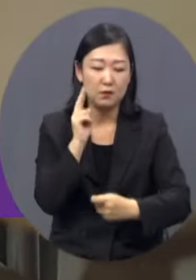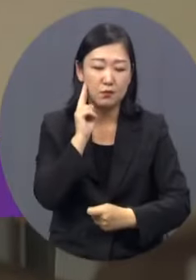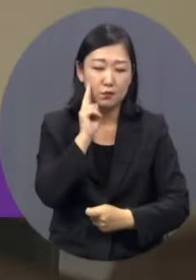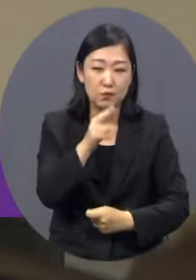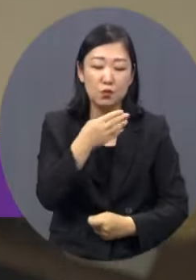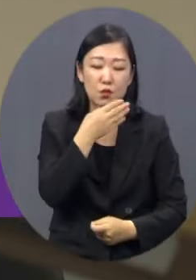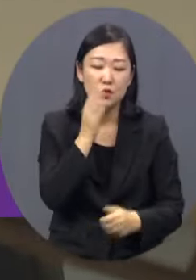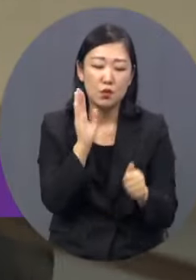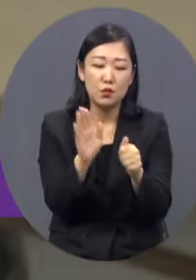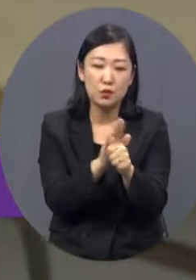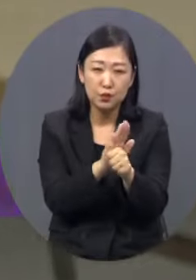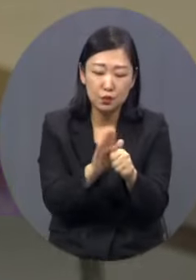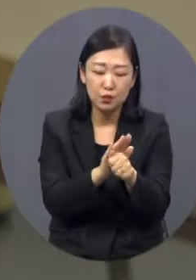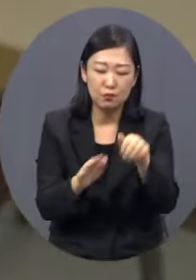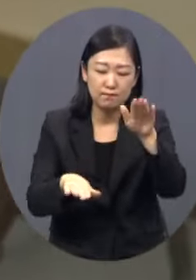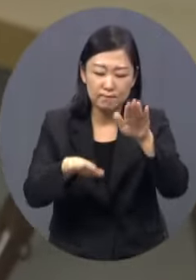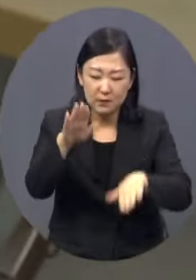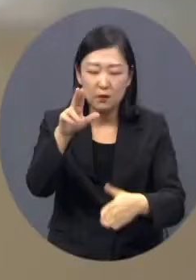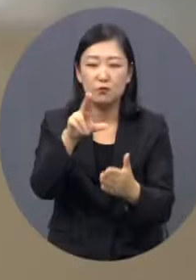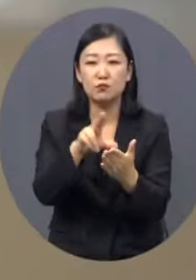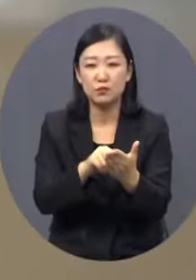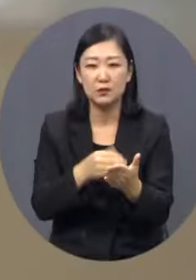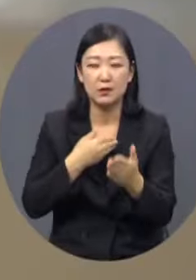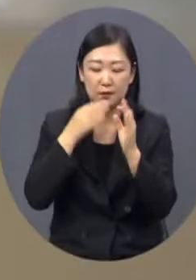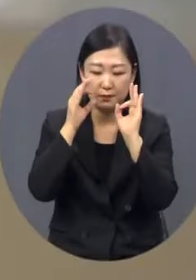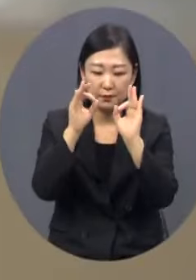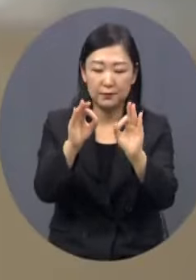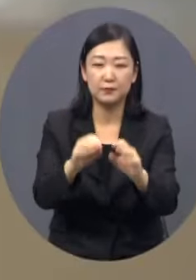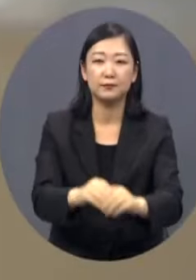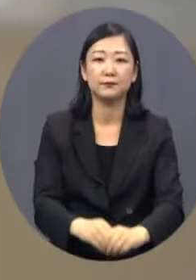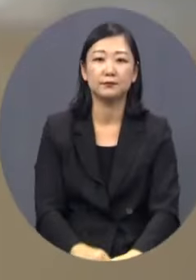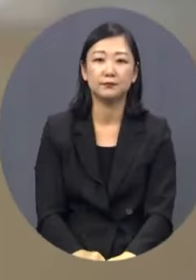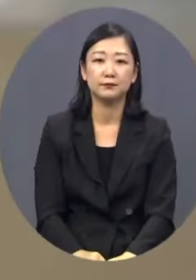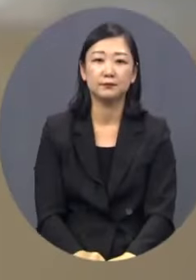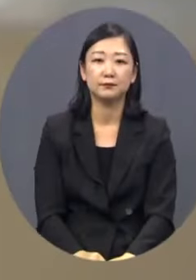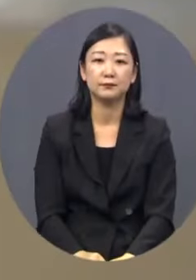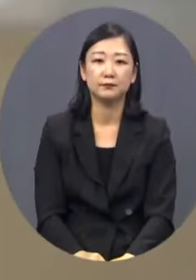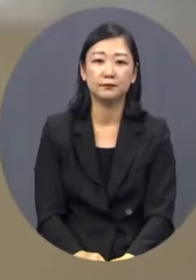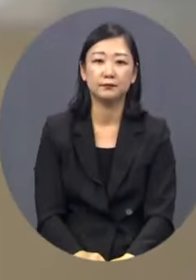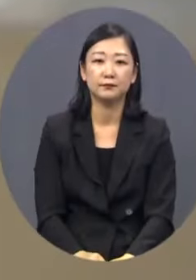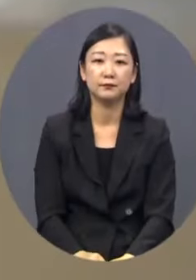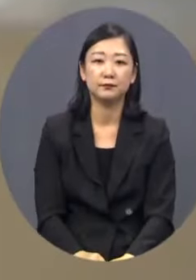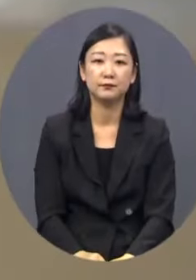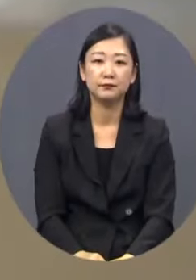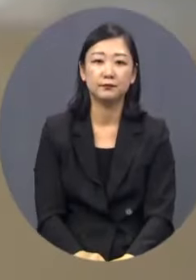노인돌봄의 도농 격차 문제를 살펴봅니다 MBC 뉴스 수현입니다